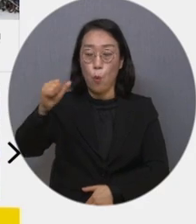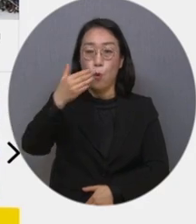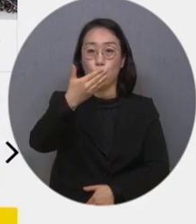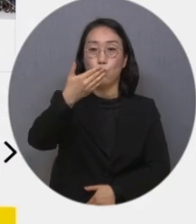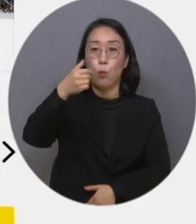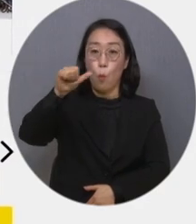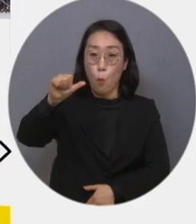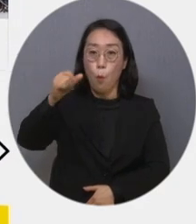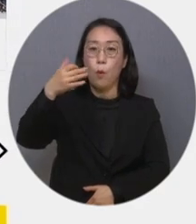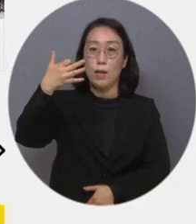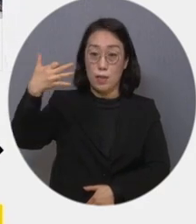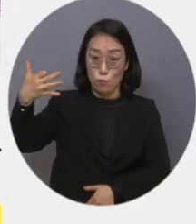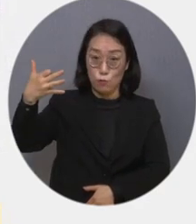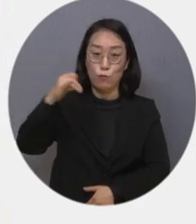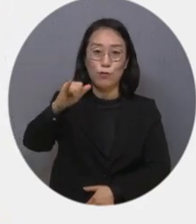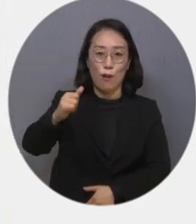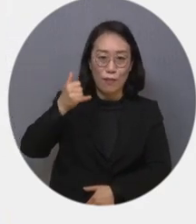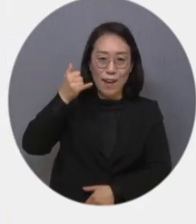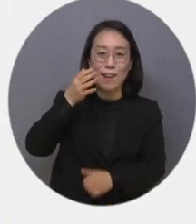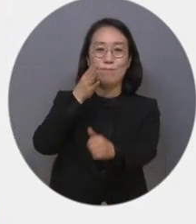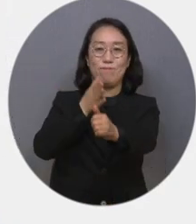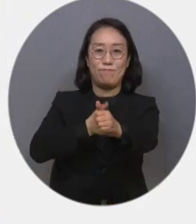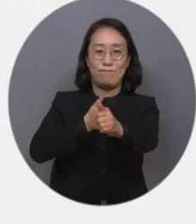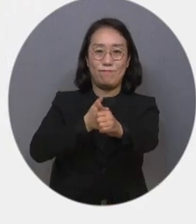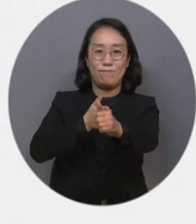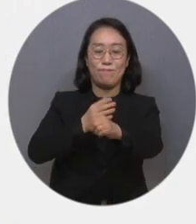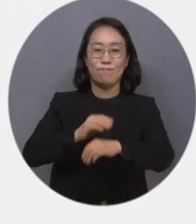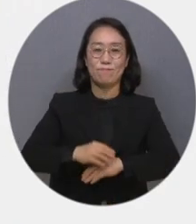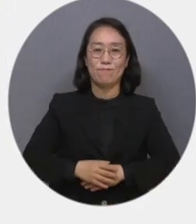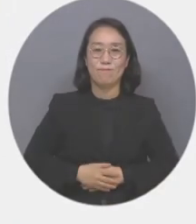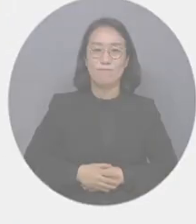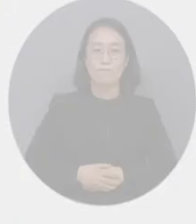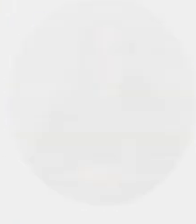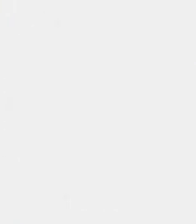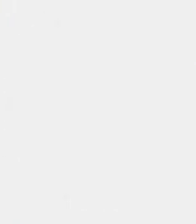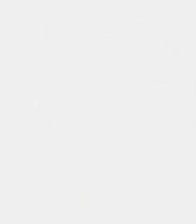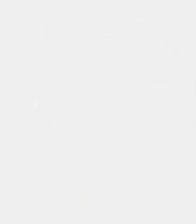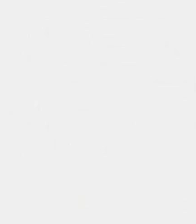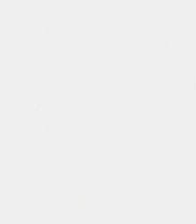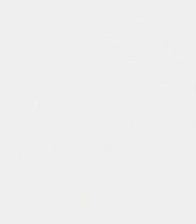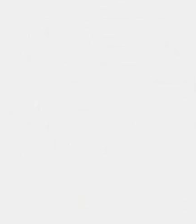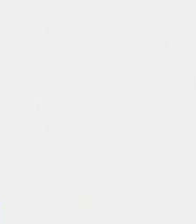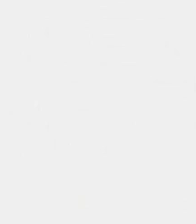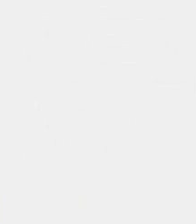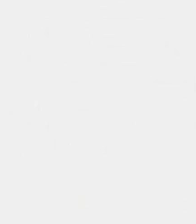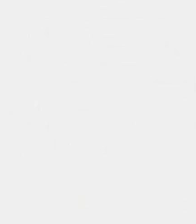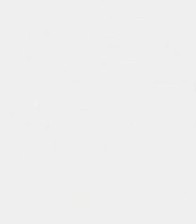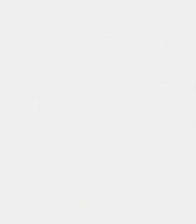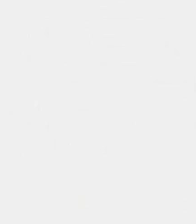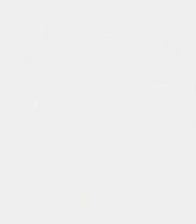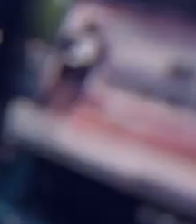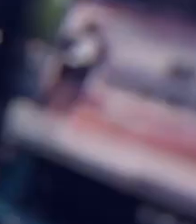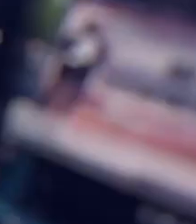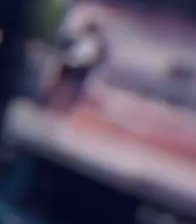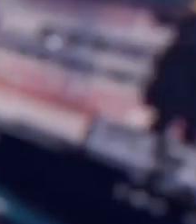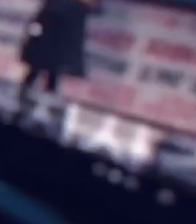전화번호 02-2655-9519로 많은 제보 바랍니다.